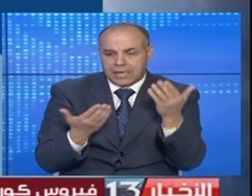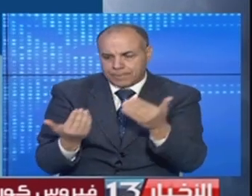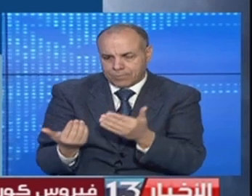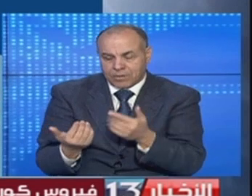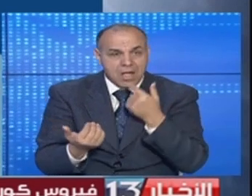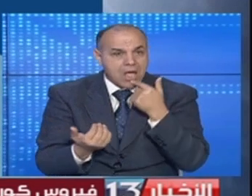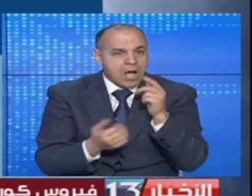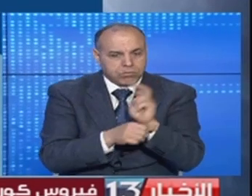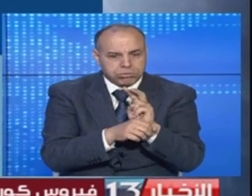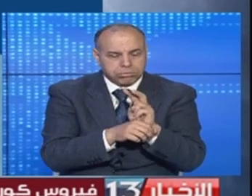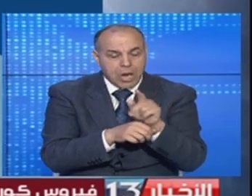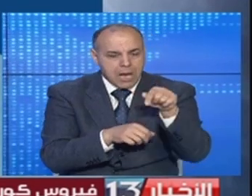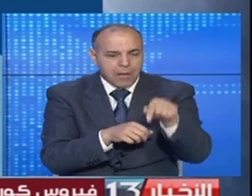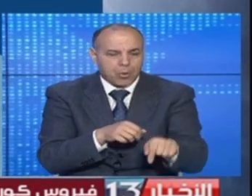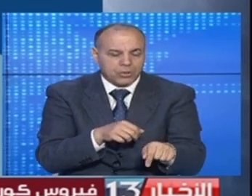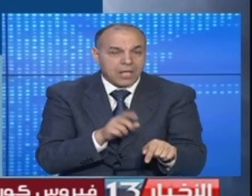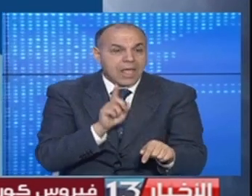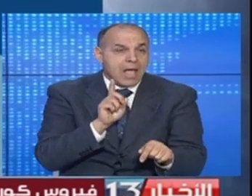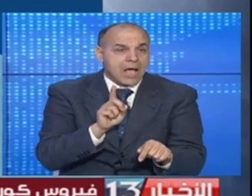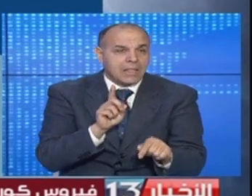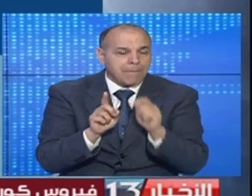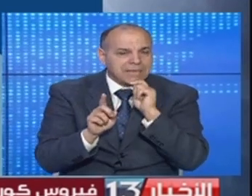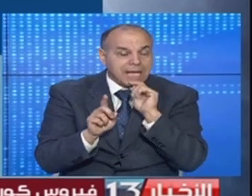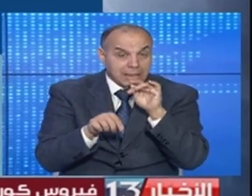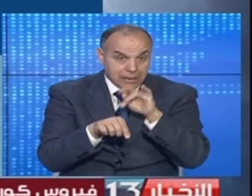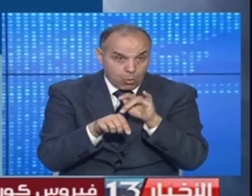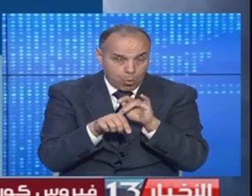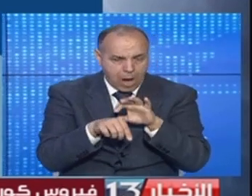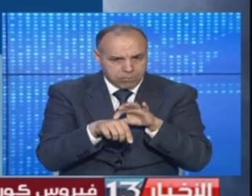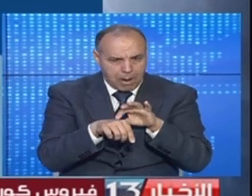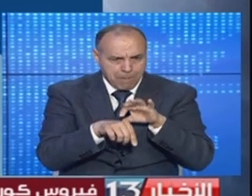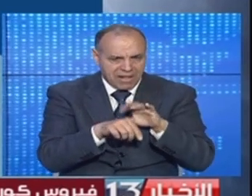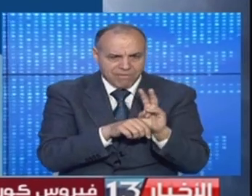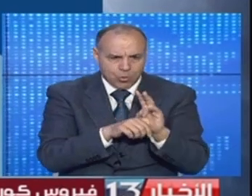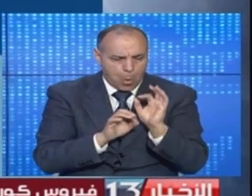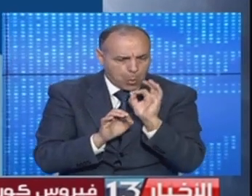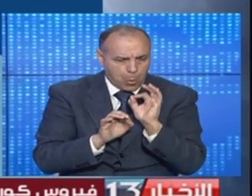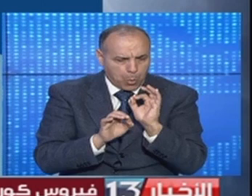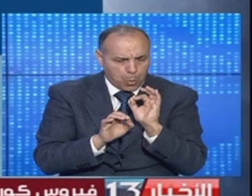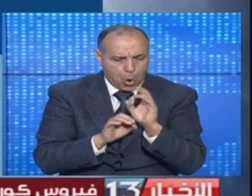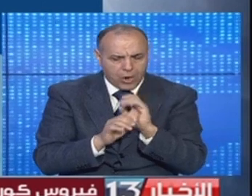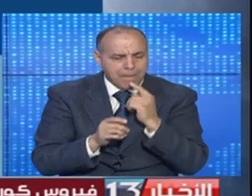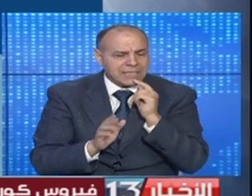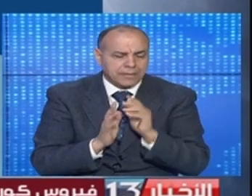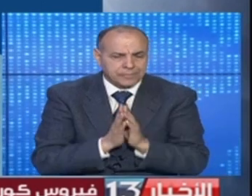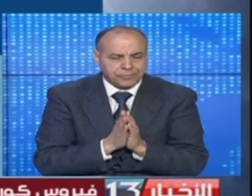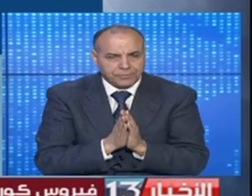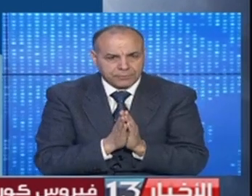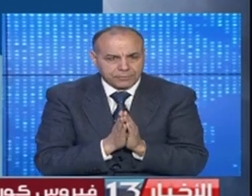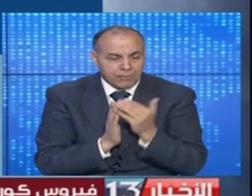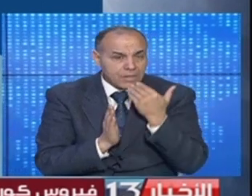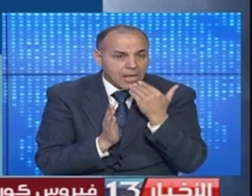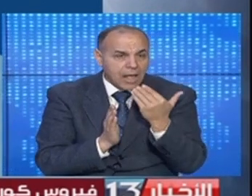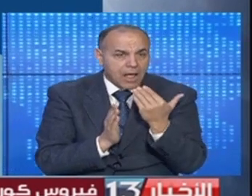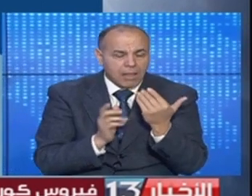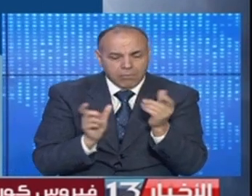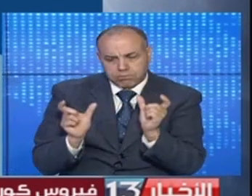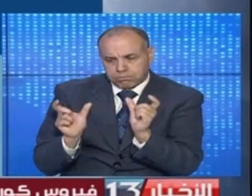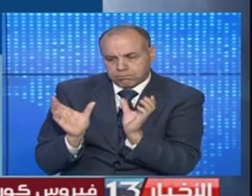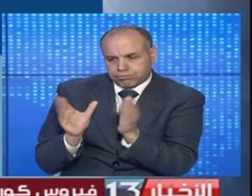للفحوصات اللازمه رغم انه لم تظهر عليهم علامات الاصابه بفيروس كورونا وتم وضعهم تحت